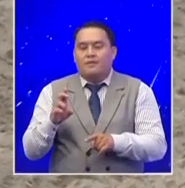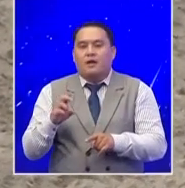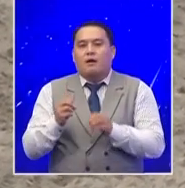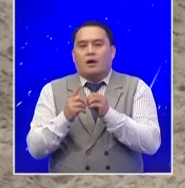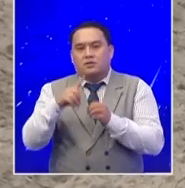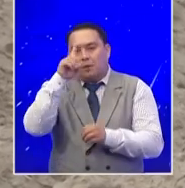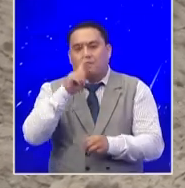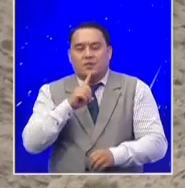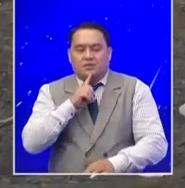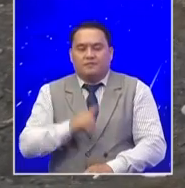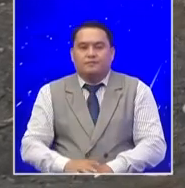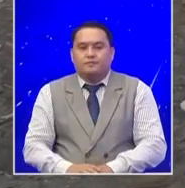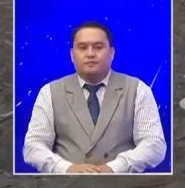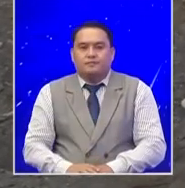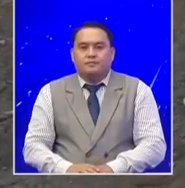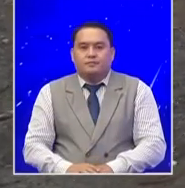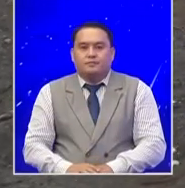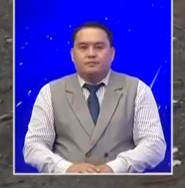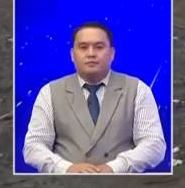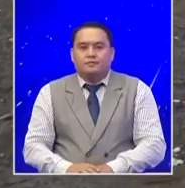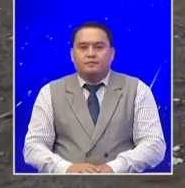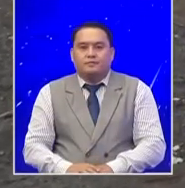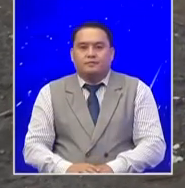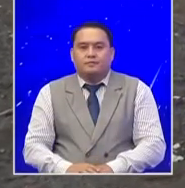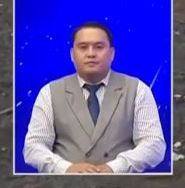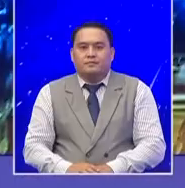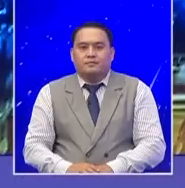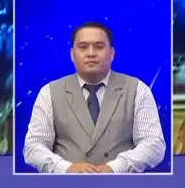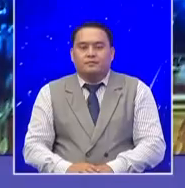месяцев. Ильмар Рамбеков, Карат Костырганов, телеканал ЖТСУ.